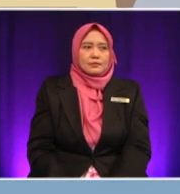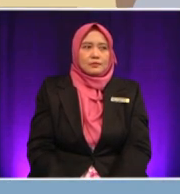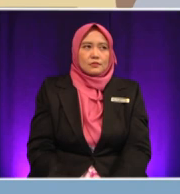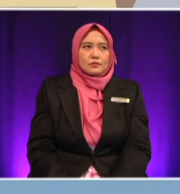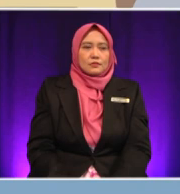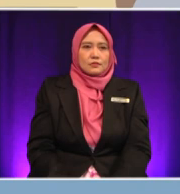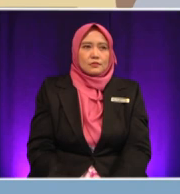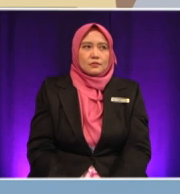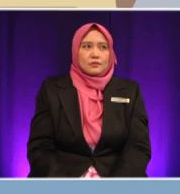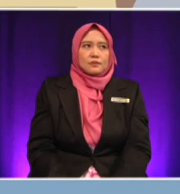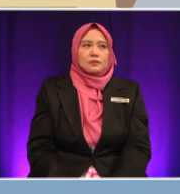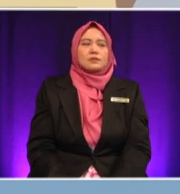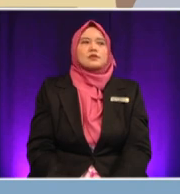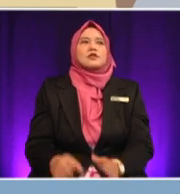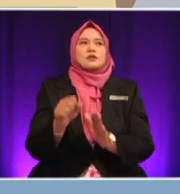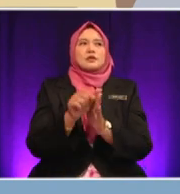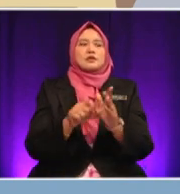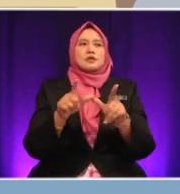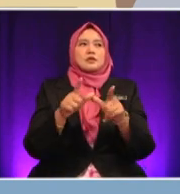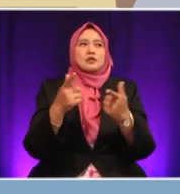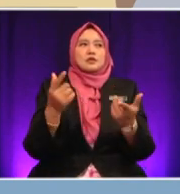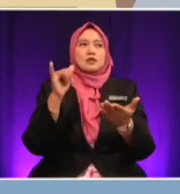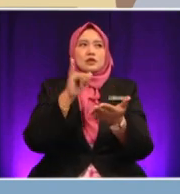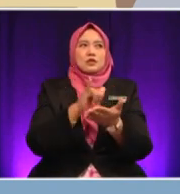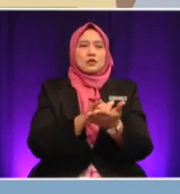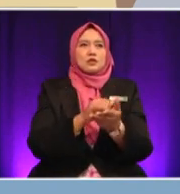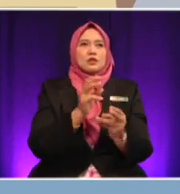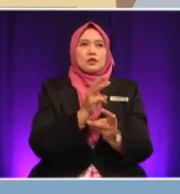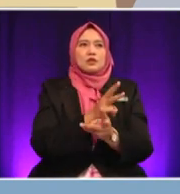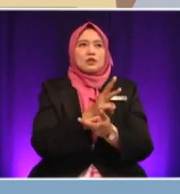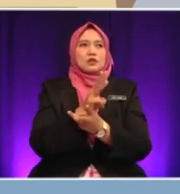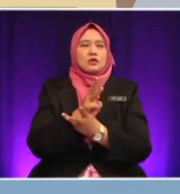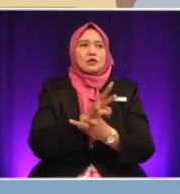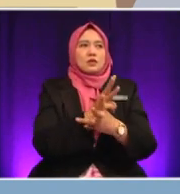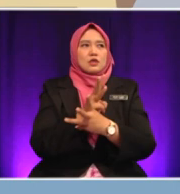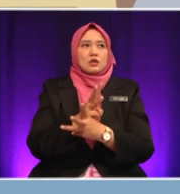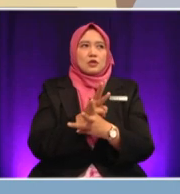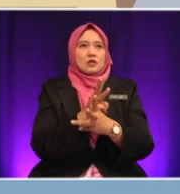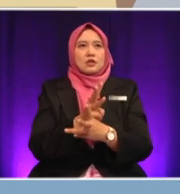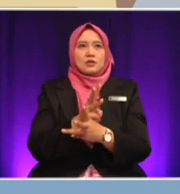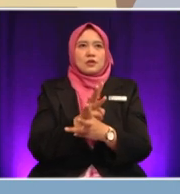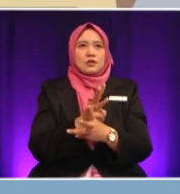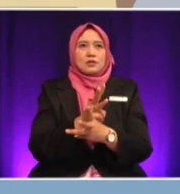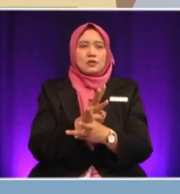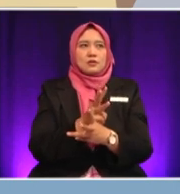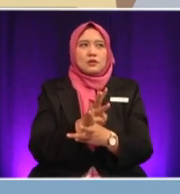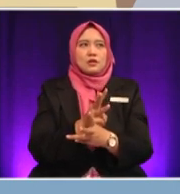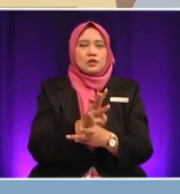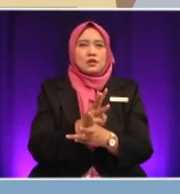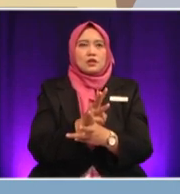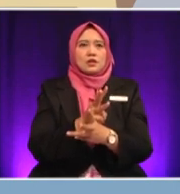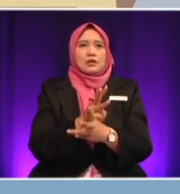Selain itu kawalan terhadap media sosial juga mampu melindungi laman web tersebut